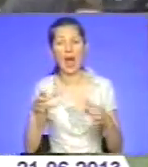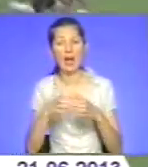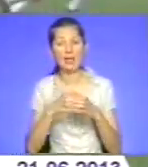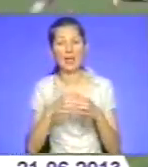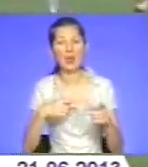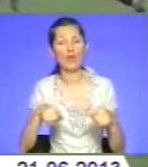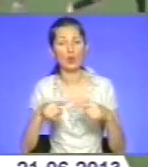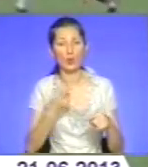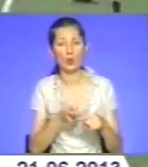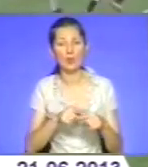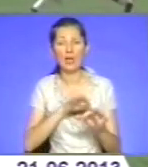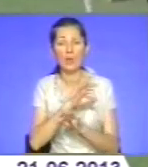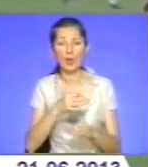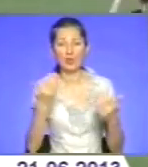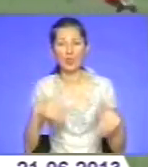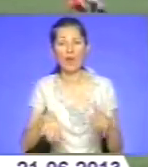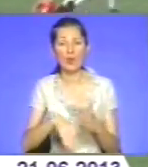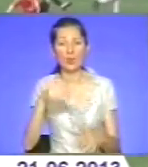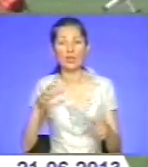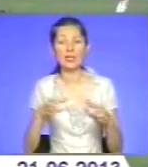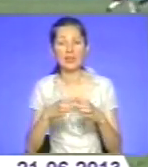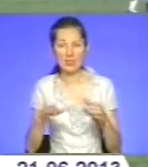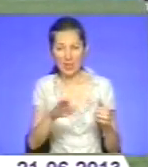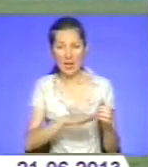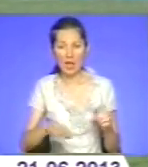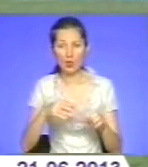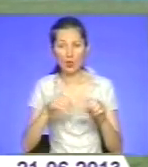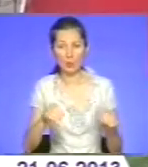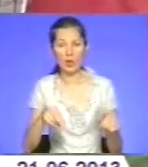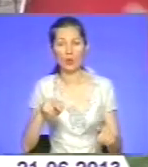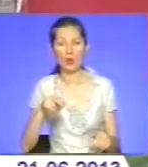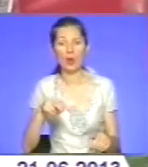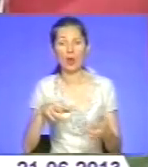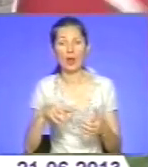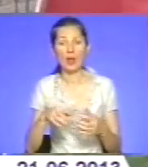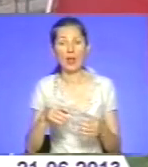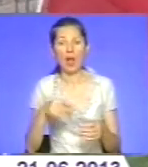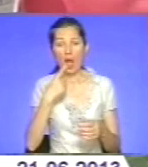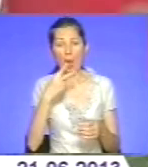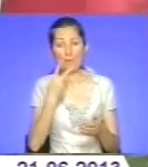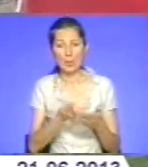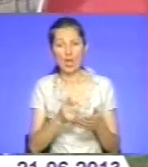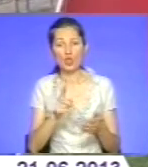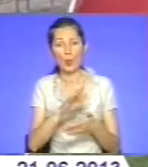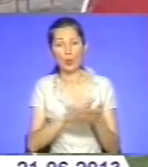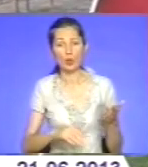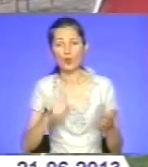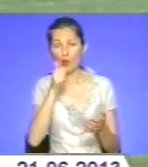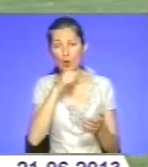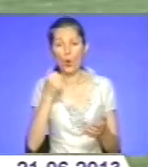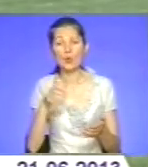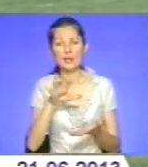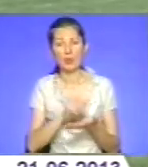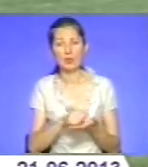уже вибрали ділянку у Збаратському районі. Концепція академії передбачає, що в ній впродовж року займатимуться 5 груп дітей віком